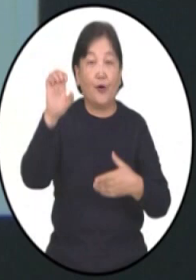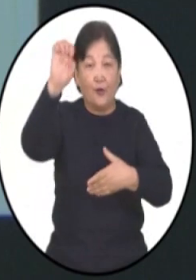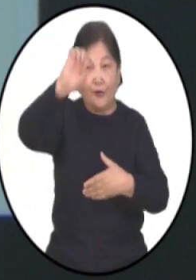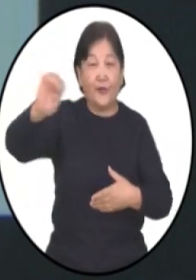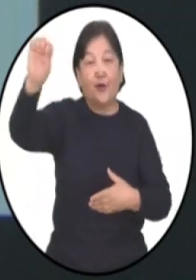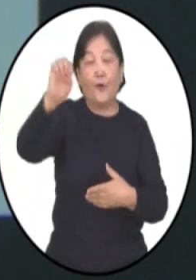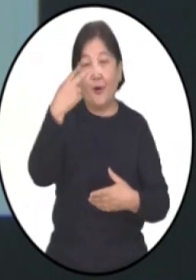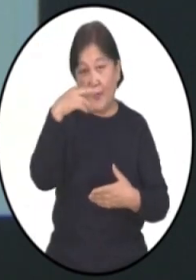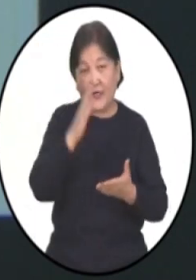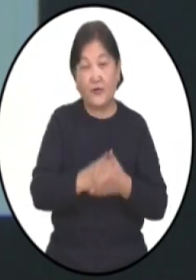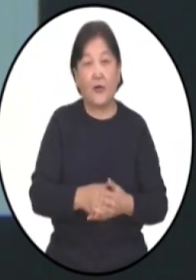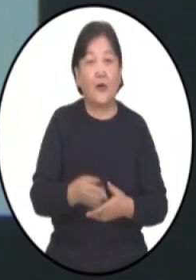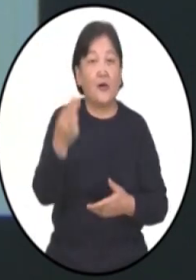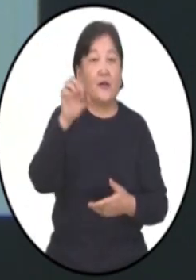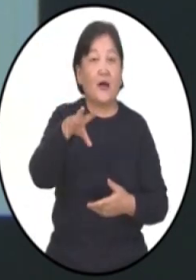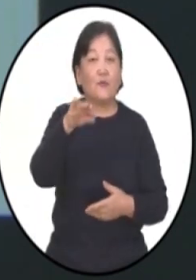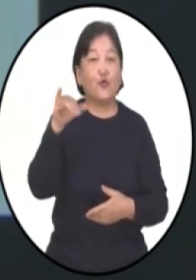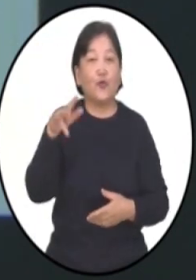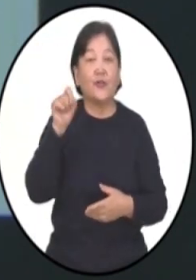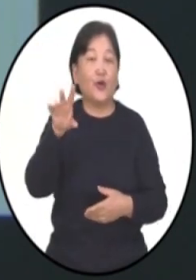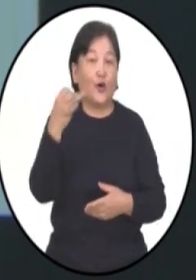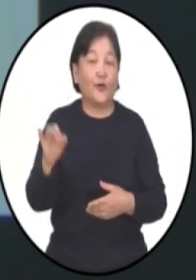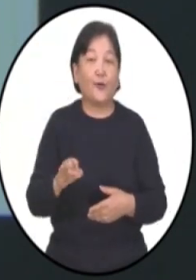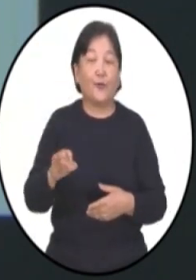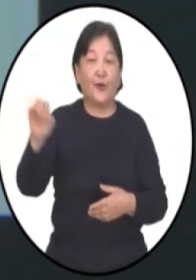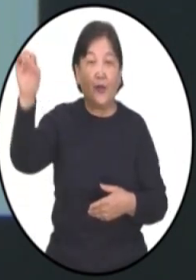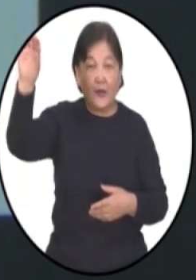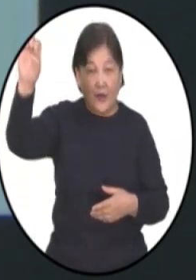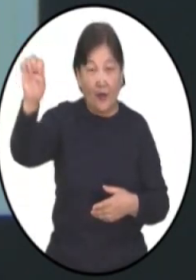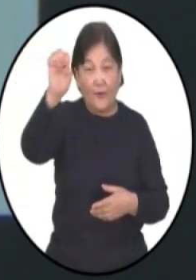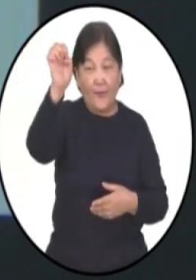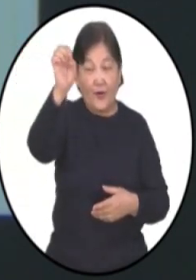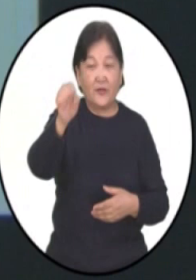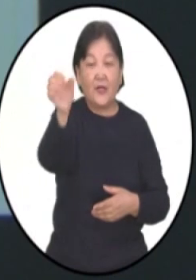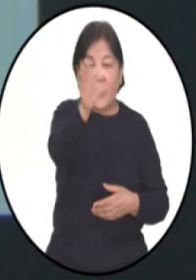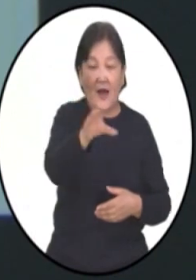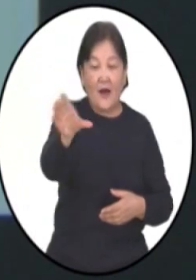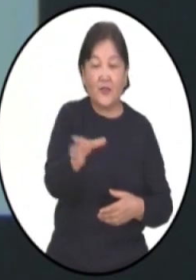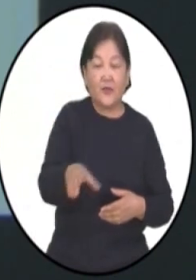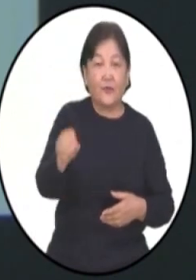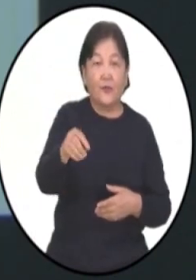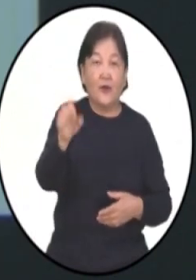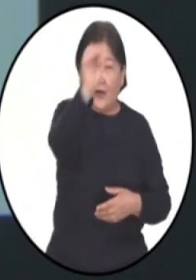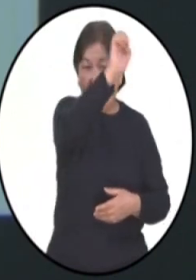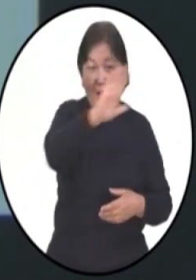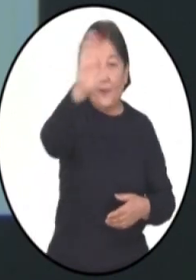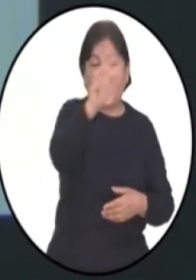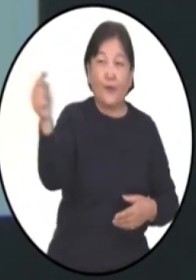харж байгаа. За Европ ТВ-ийн дамжуулах хоолон газар нутгийн тэнгисийг дамжуул Африк ТВ руу, Аз руу. За ингээд